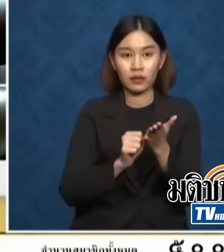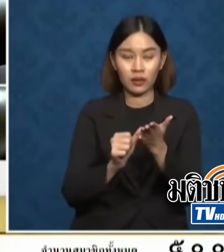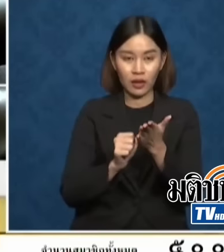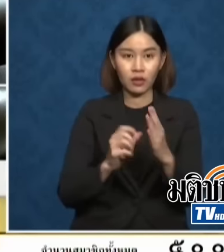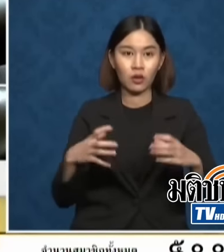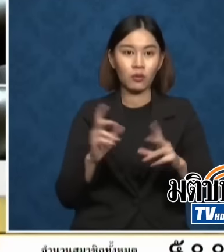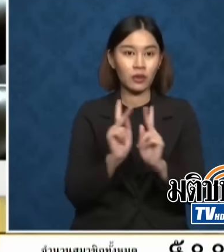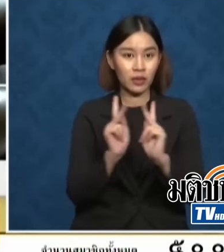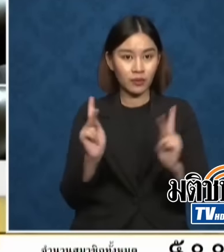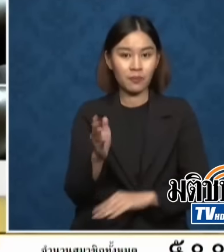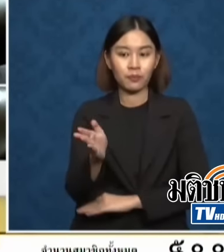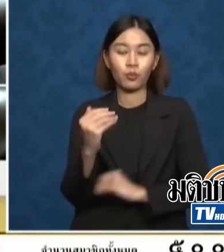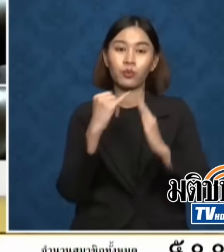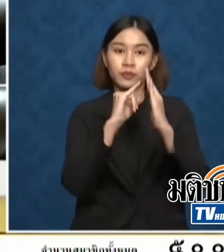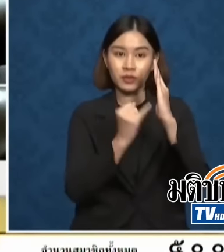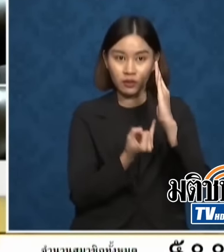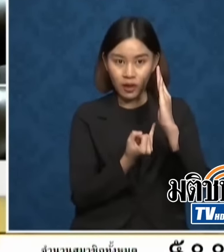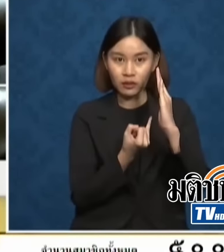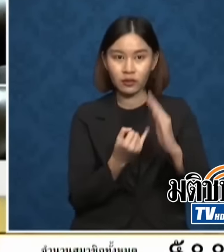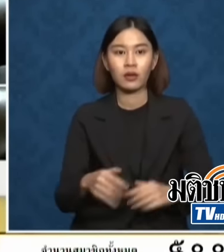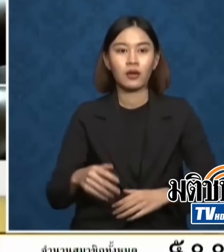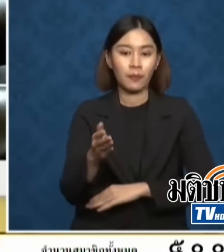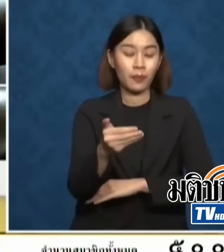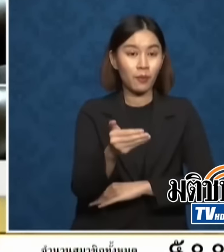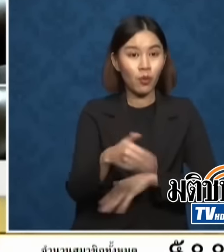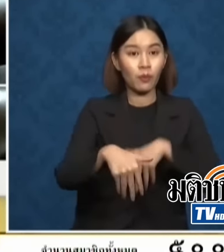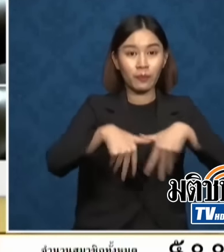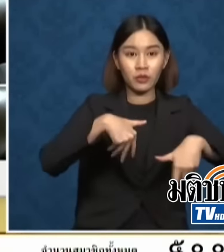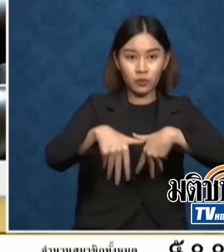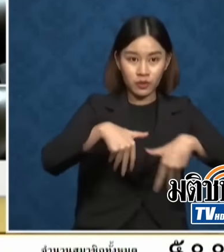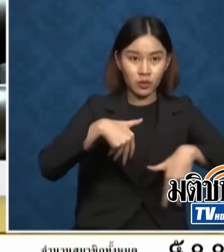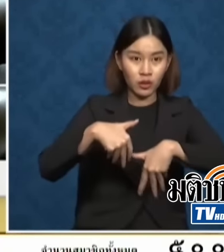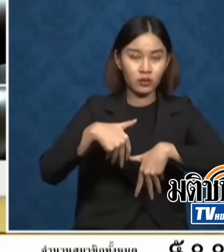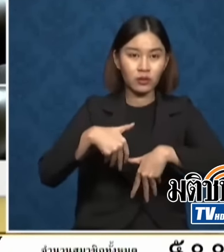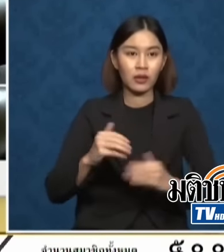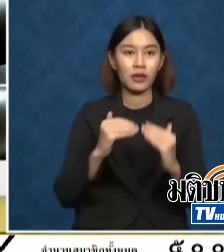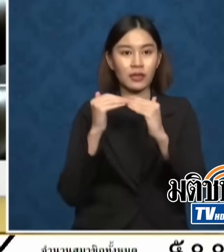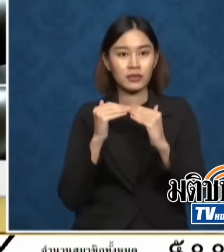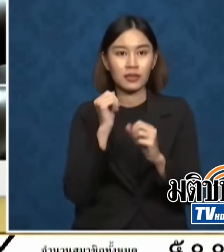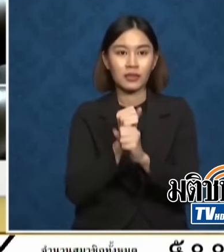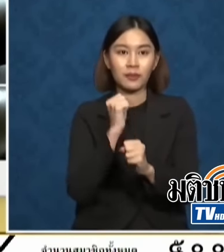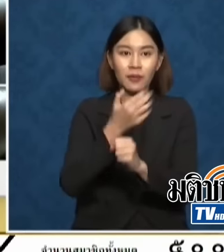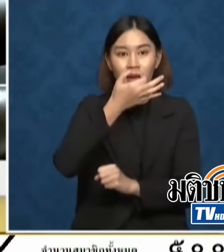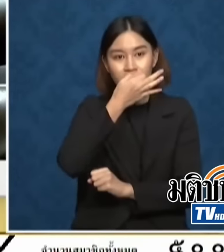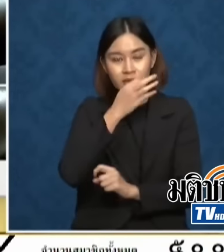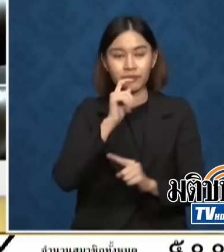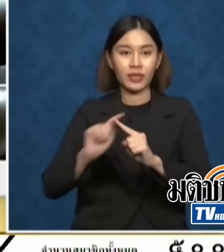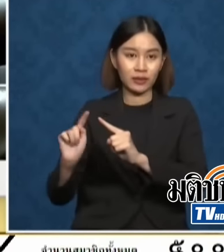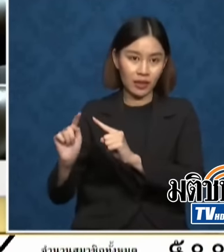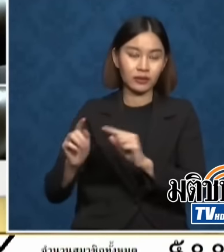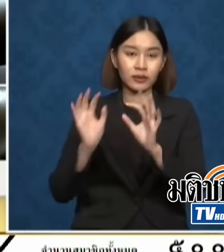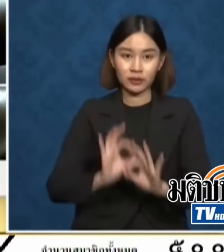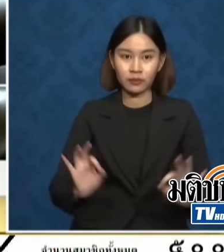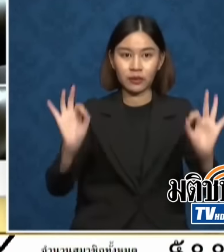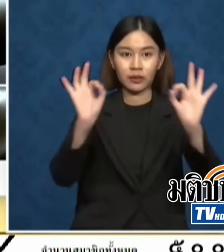คณะกรรมการประมงจังหวัดเข้าไปแก้เรื่องของประมงพื้นบ้านนะครับเข้าไปแก้เรื่องของสิทธิการทำการประมงและที่สำคัญ